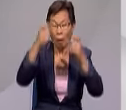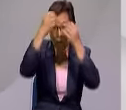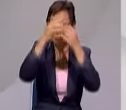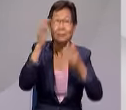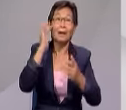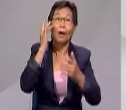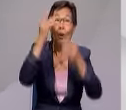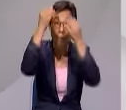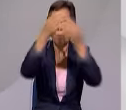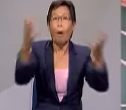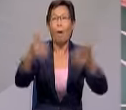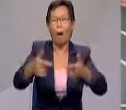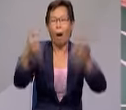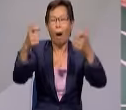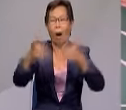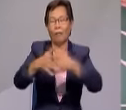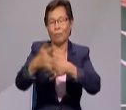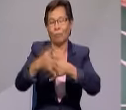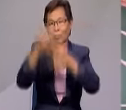ini.